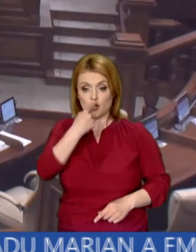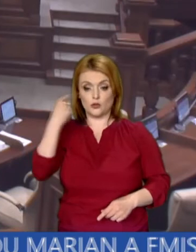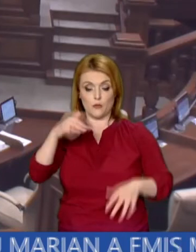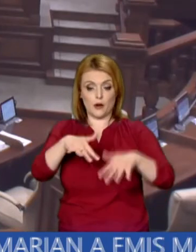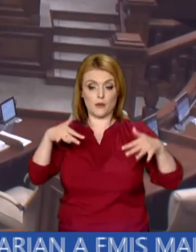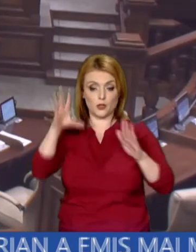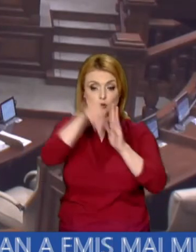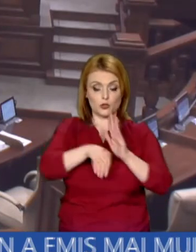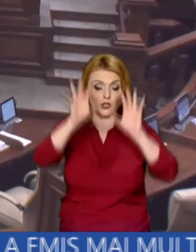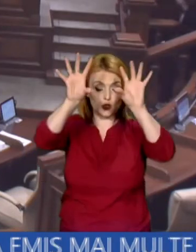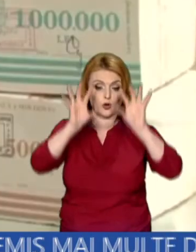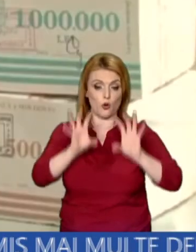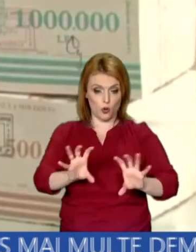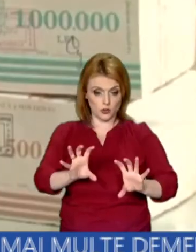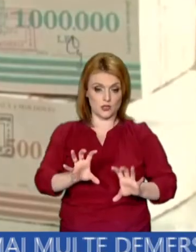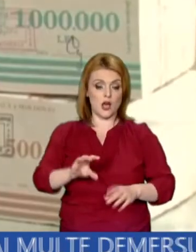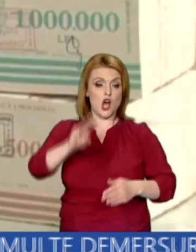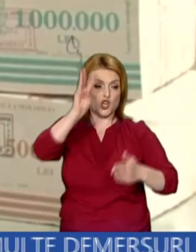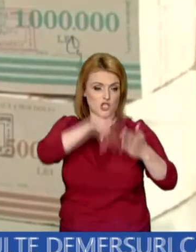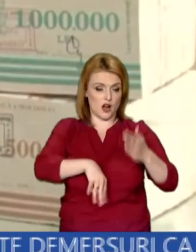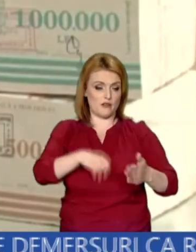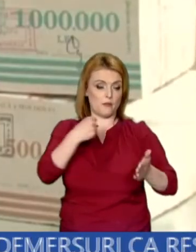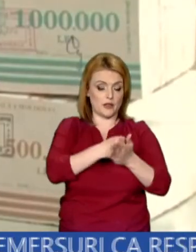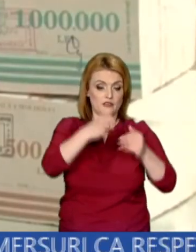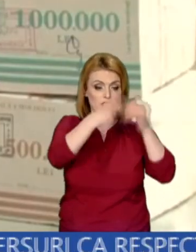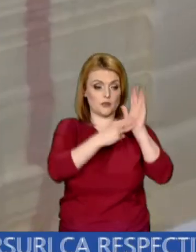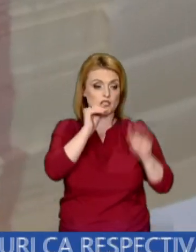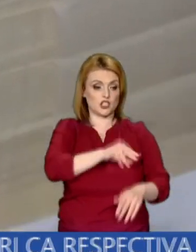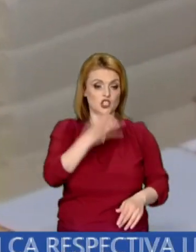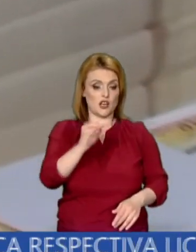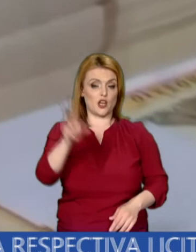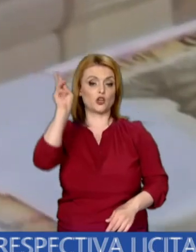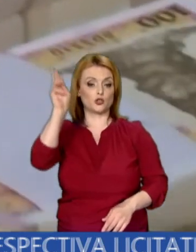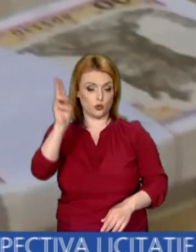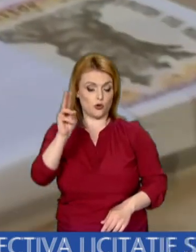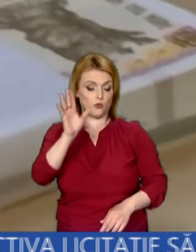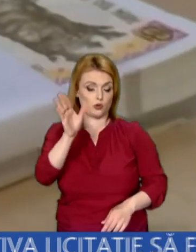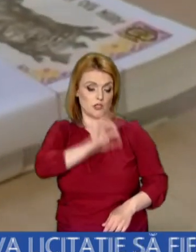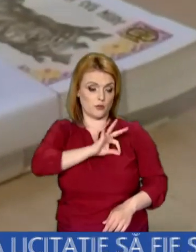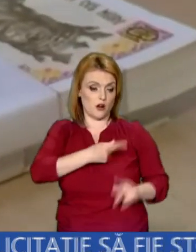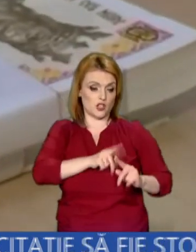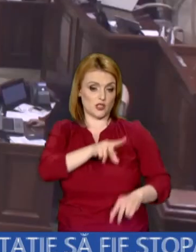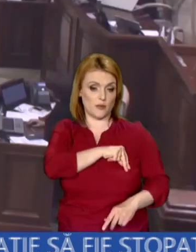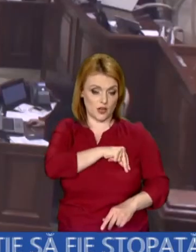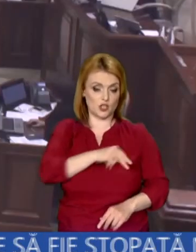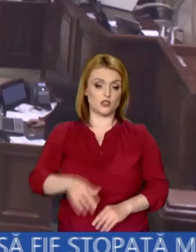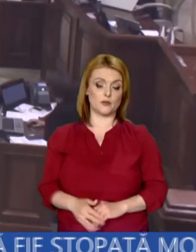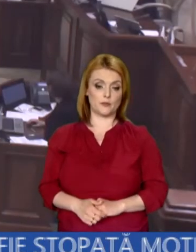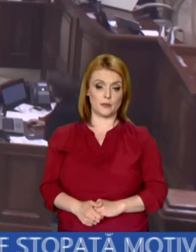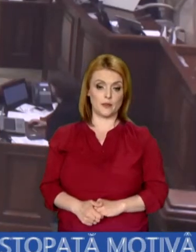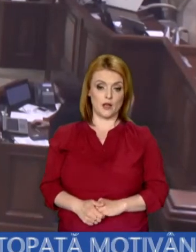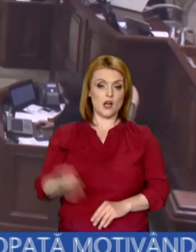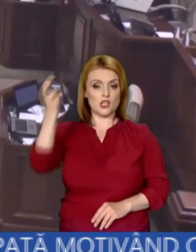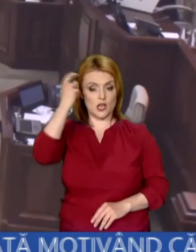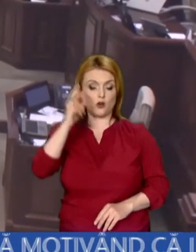Parlamentul a introdus în codul contravențional amenzi de până la 18.000 de lei pentru promovarea războiului, iar panglica bicoloră,